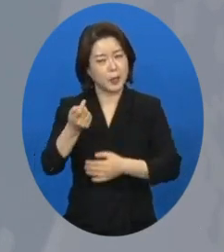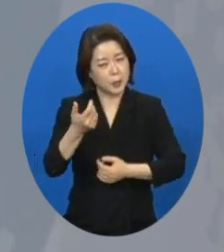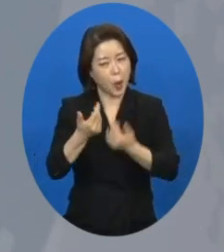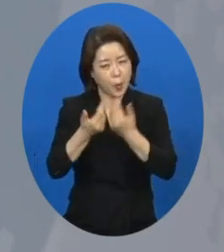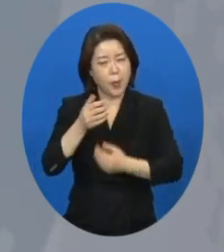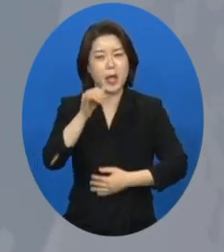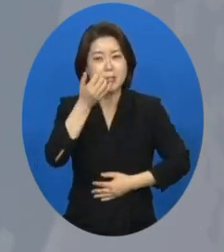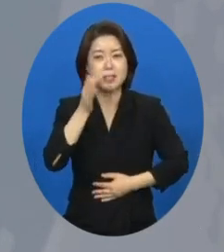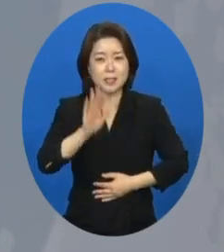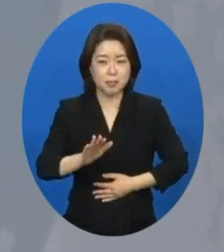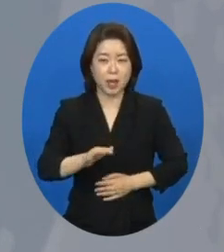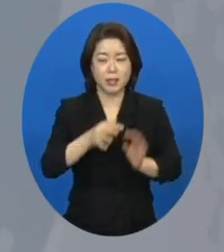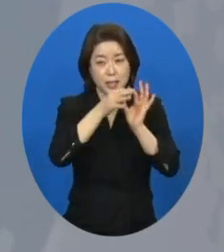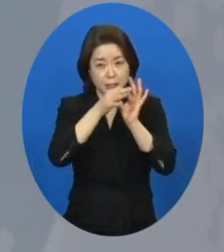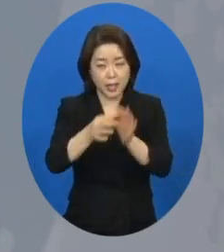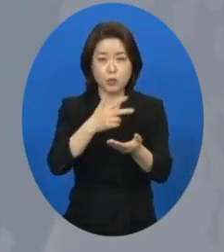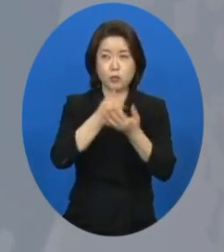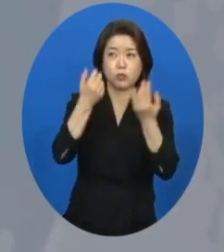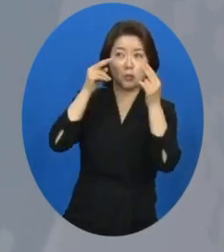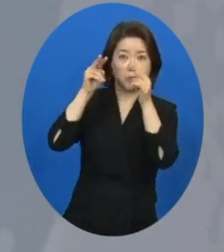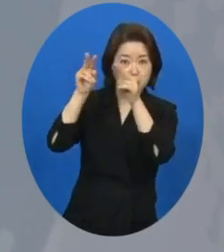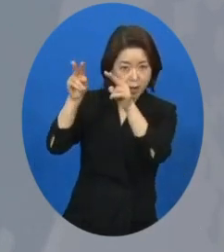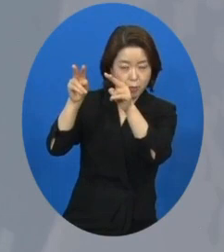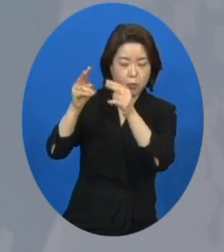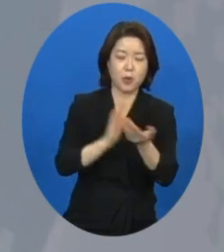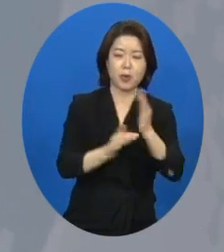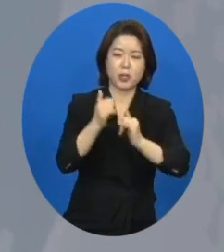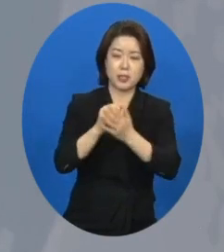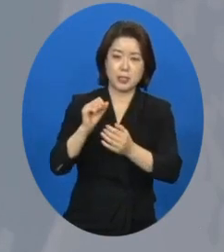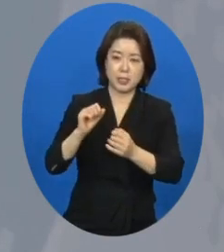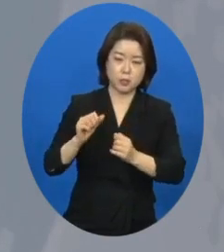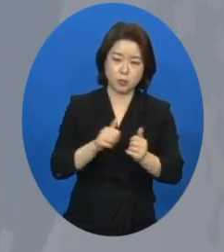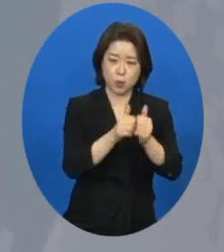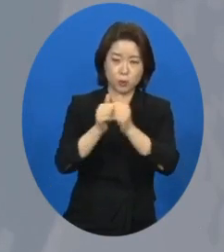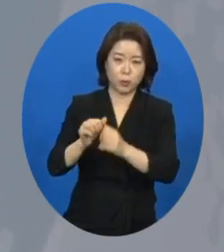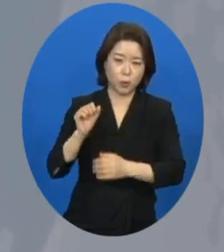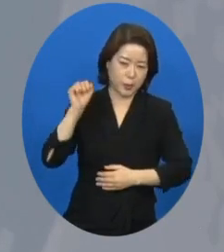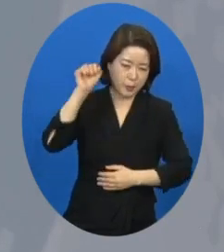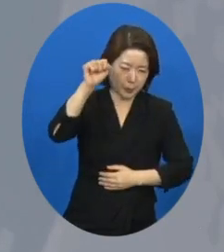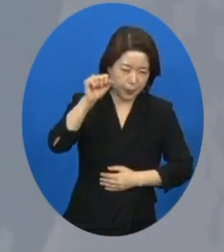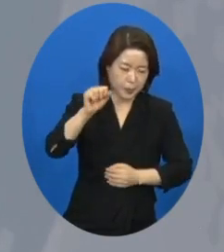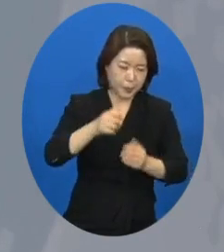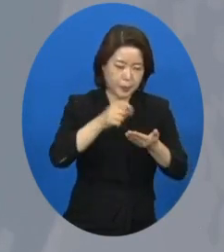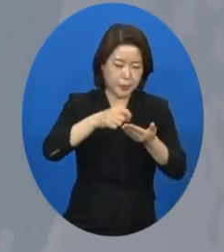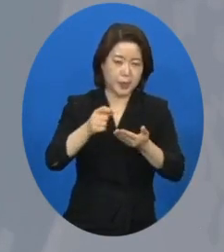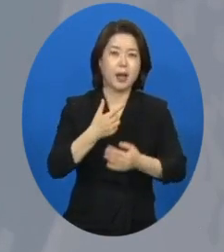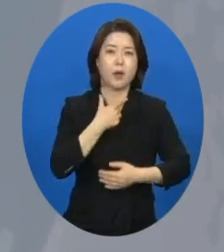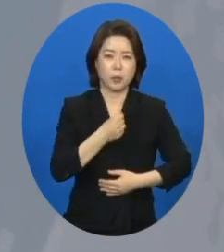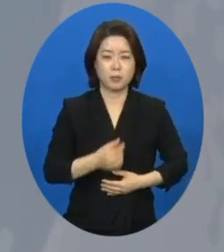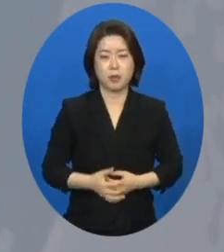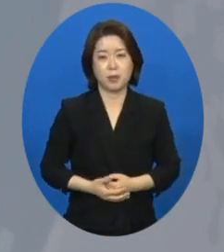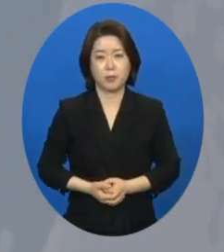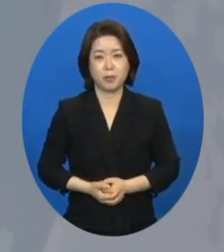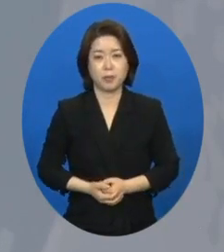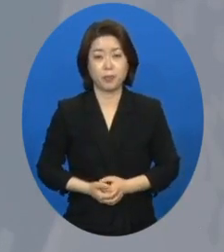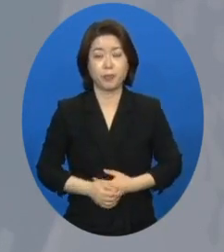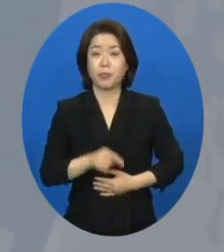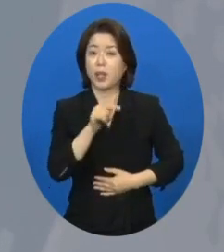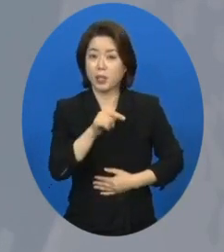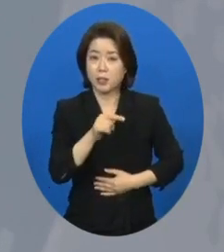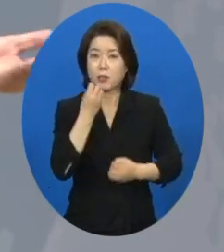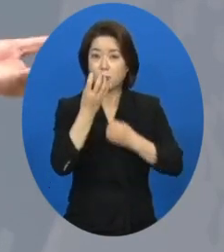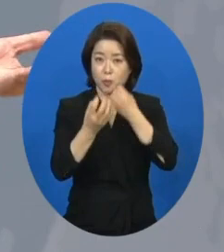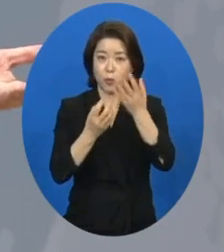어색하지만 계속해서 주님을 바라보며 예수 동행 일기를 쓰려고 합니다. 여러분 이런